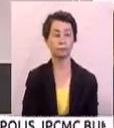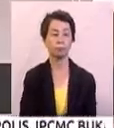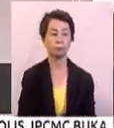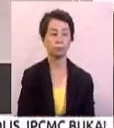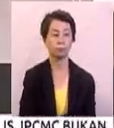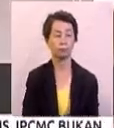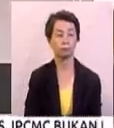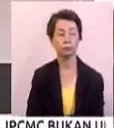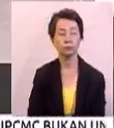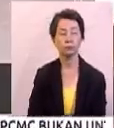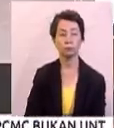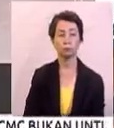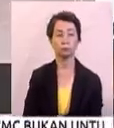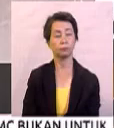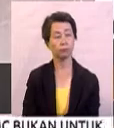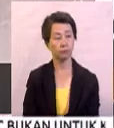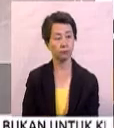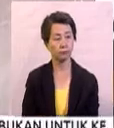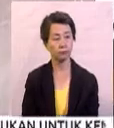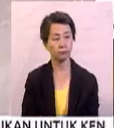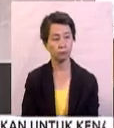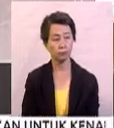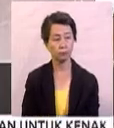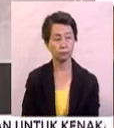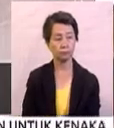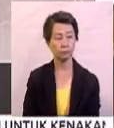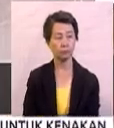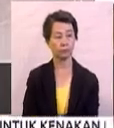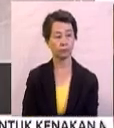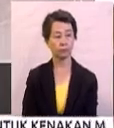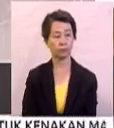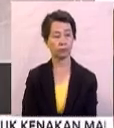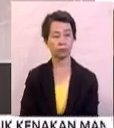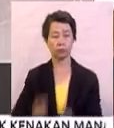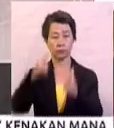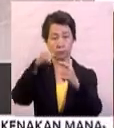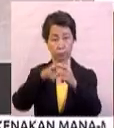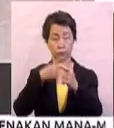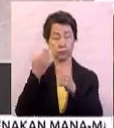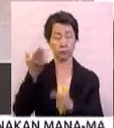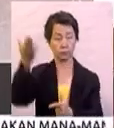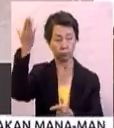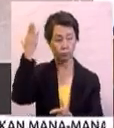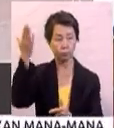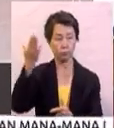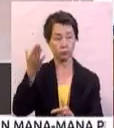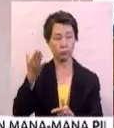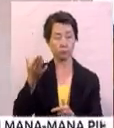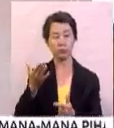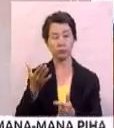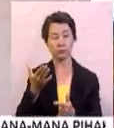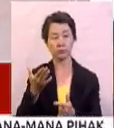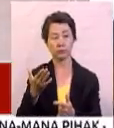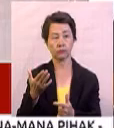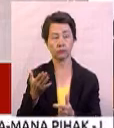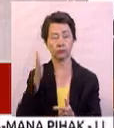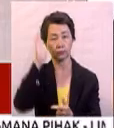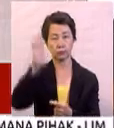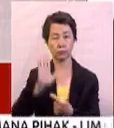Dalam sambutan perubahannya yang 73 pada bulan yang lalu, RTM telah